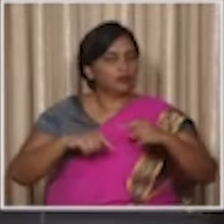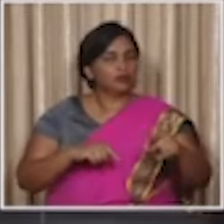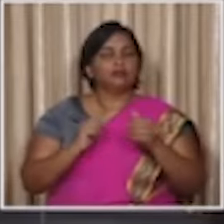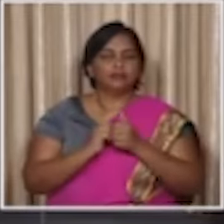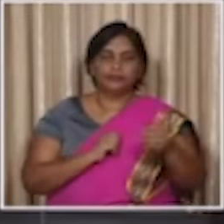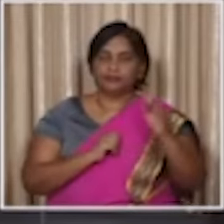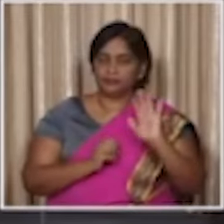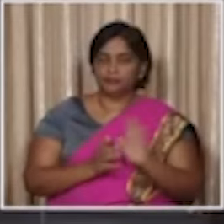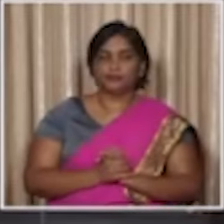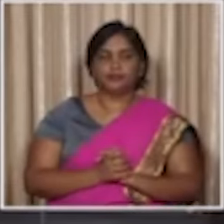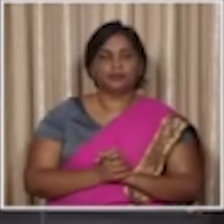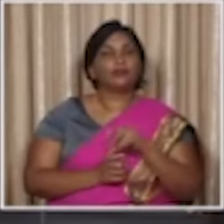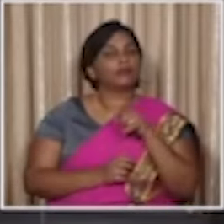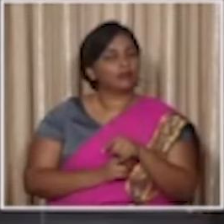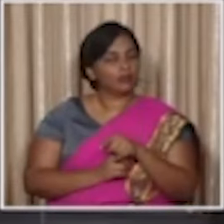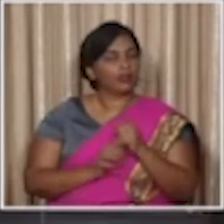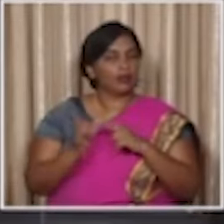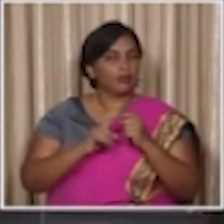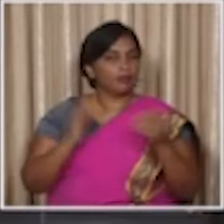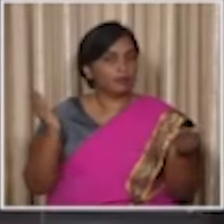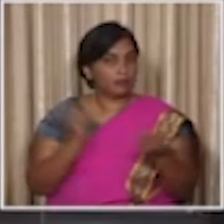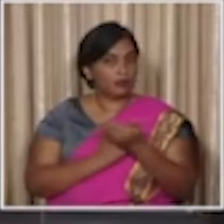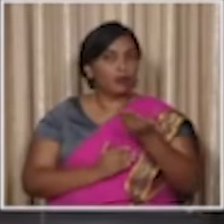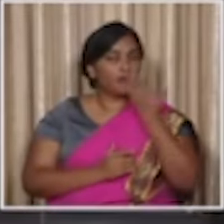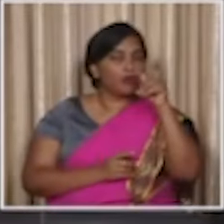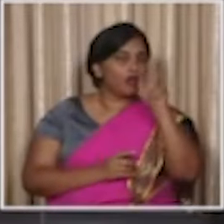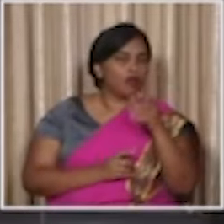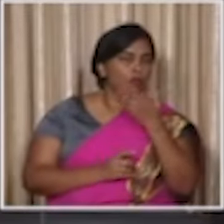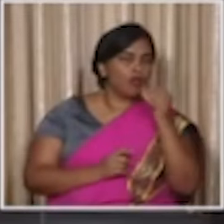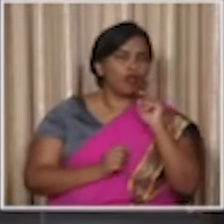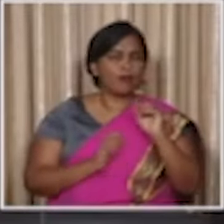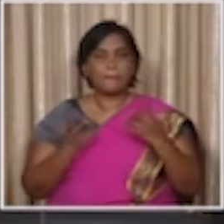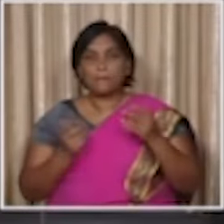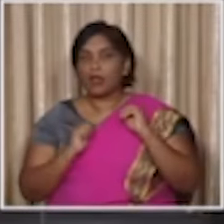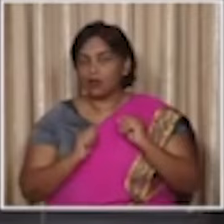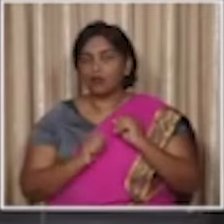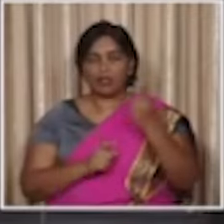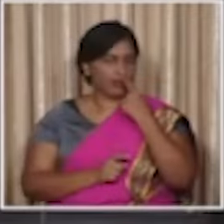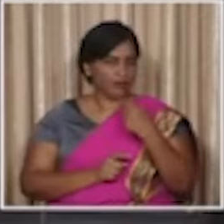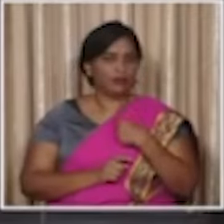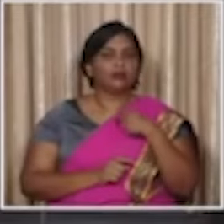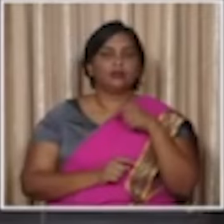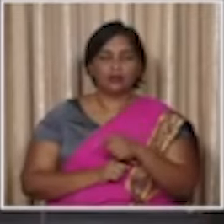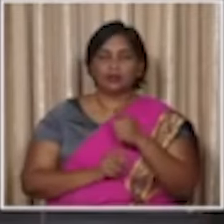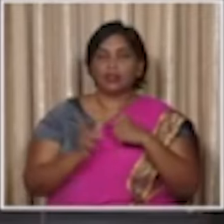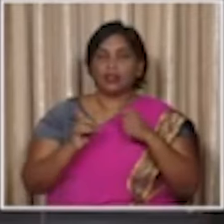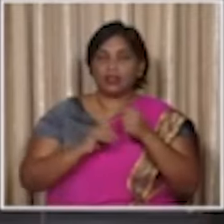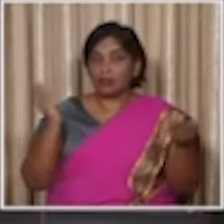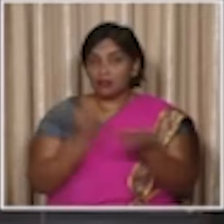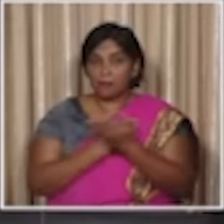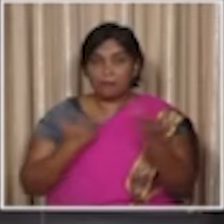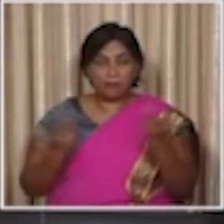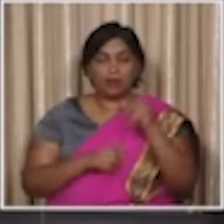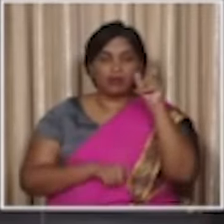වෙමින් පවතිනවා. එතකොට මේ ඉල්ලුම් කරන්න පුළුවන් අය කවුද බැරි අය කවුද කියන ප්‍රශ්න මන්ත්‍රීතුමා ඇහුවා මේක ඉල්ලුම් කරන්න බැහැයි